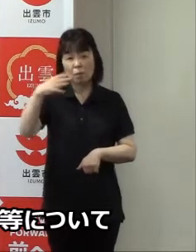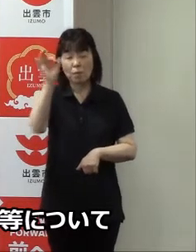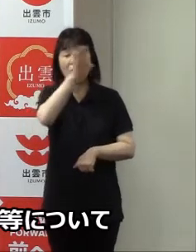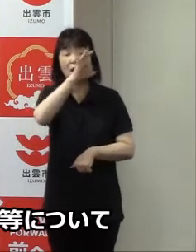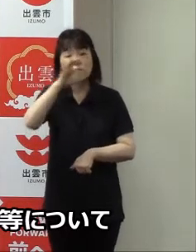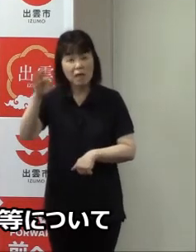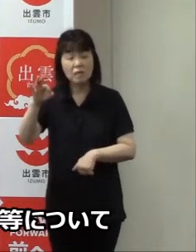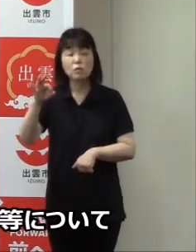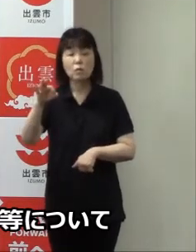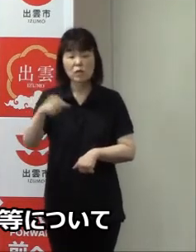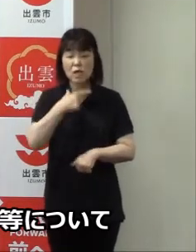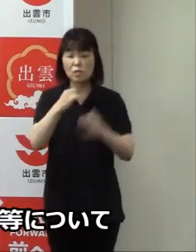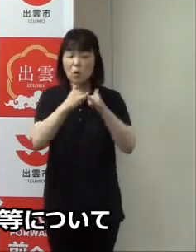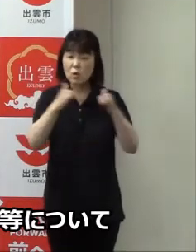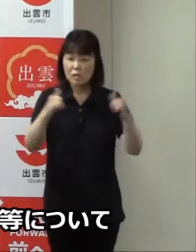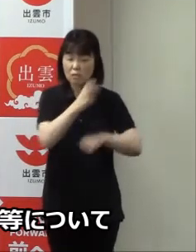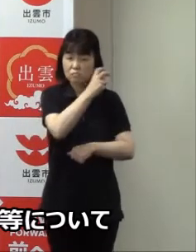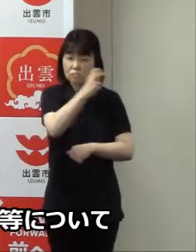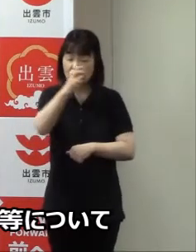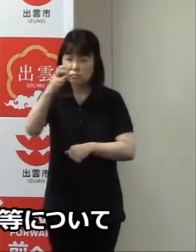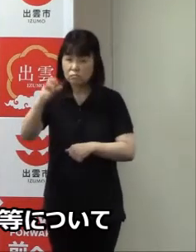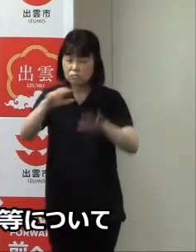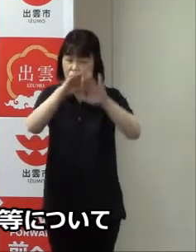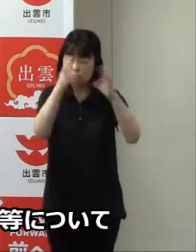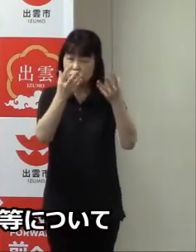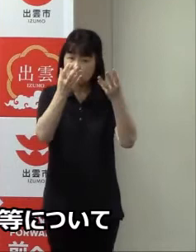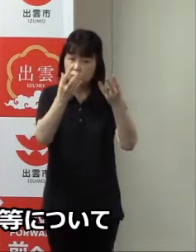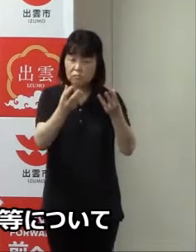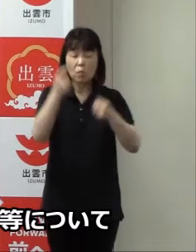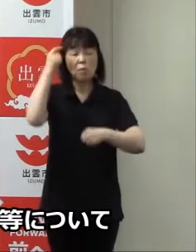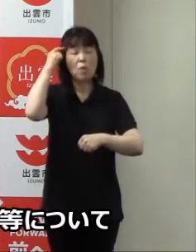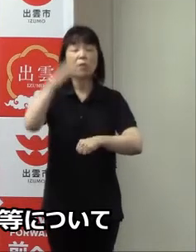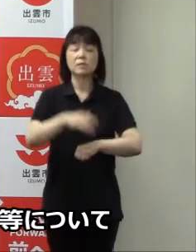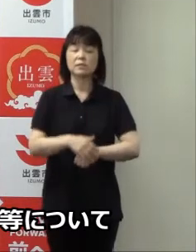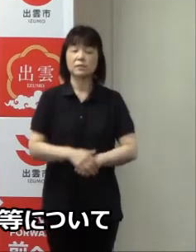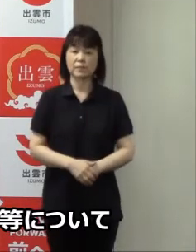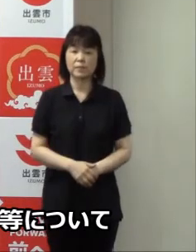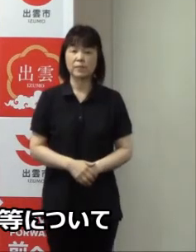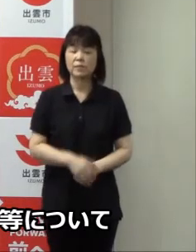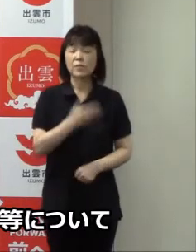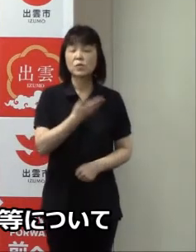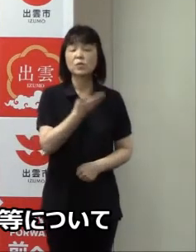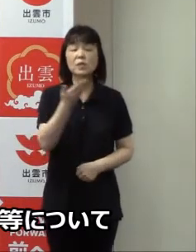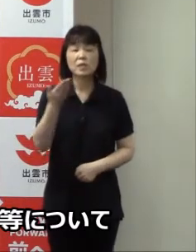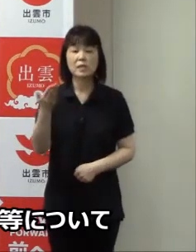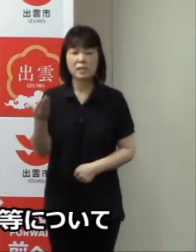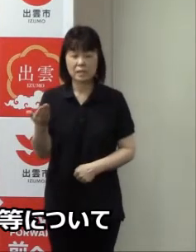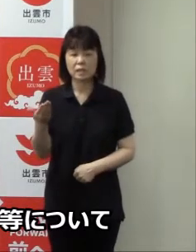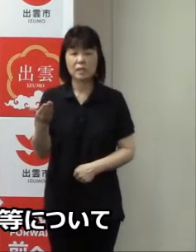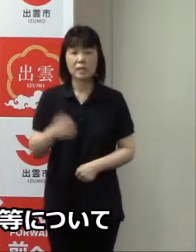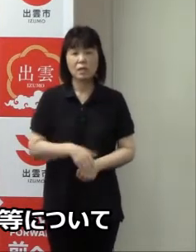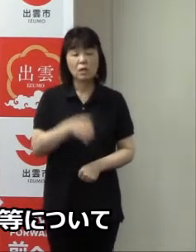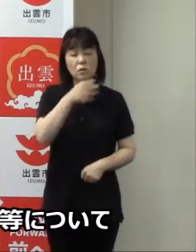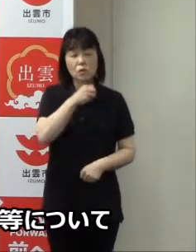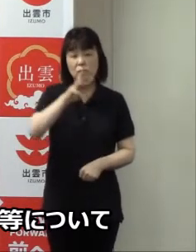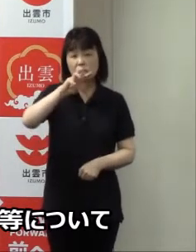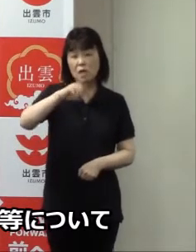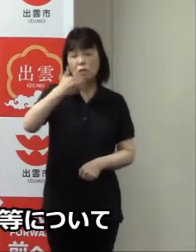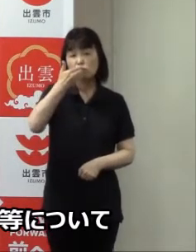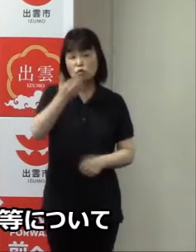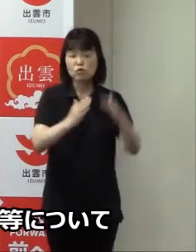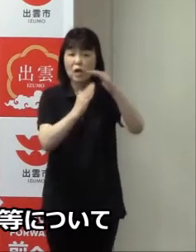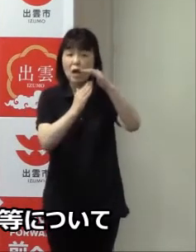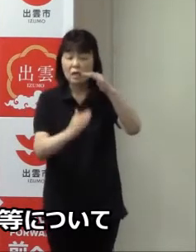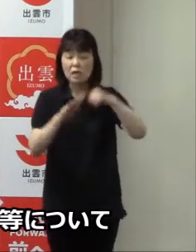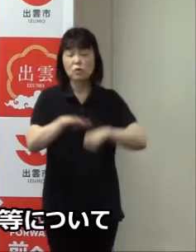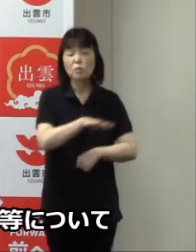おるものと、もう思っておるところであります。次にですが、39歳以下の方